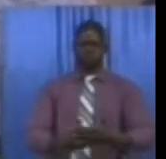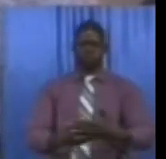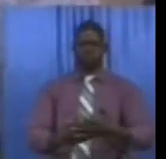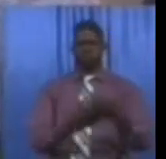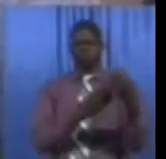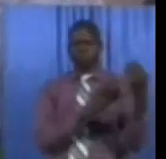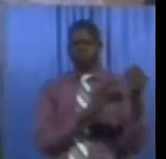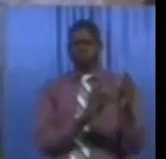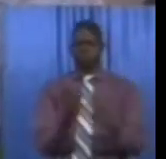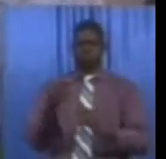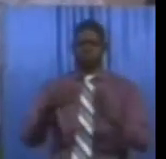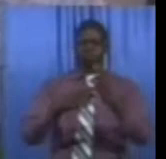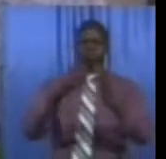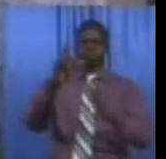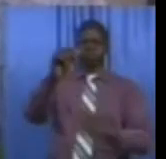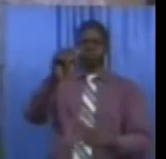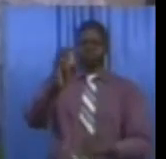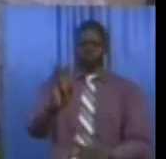Depuis